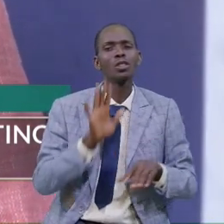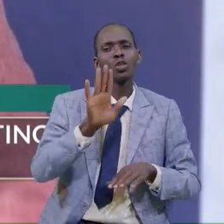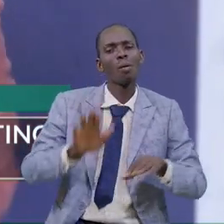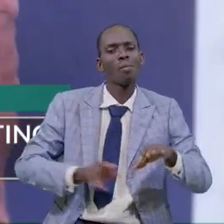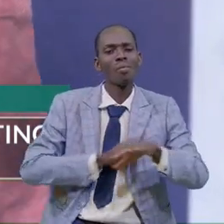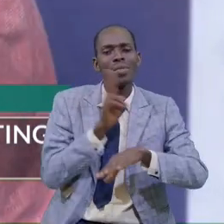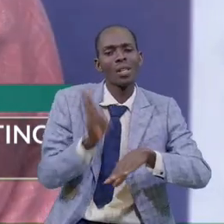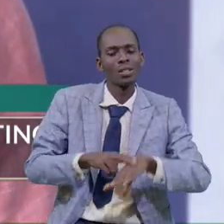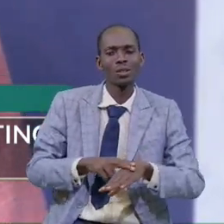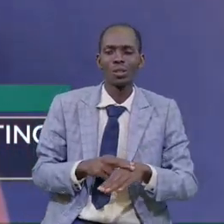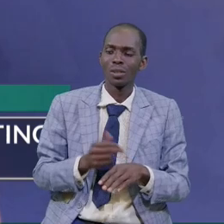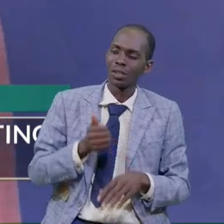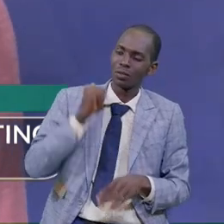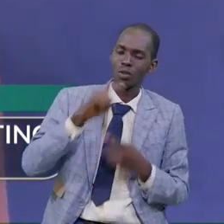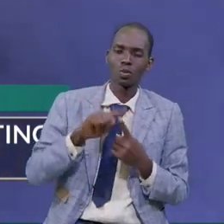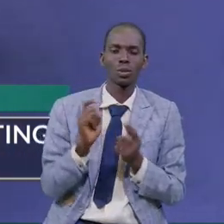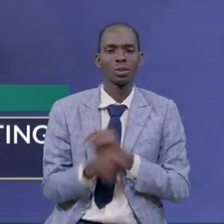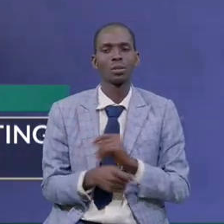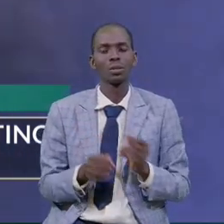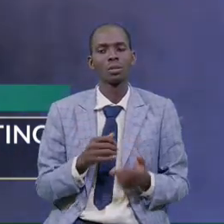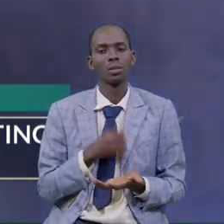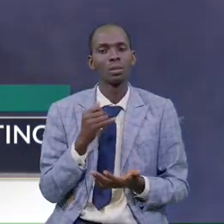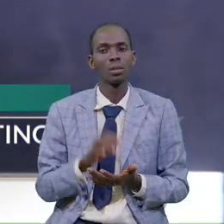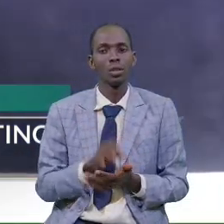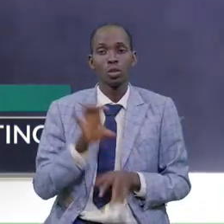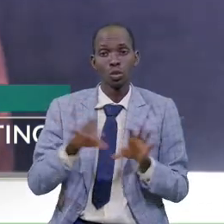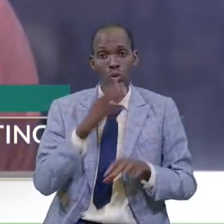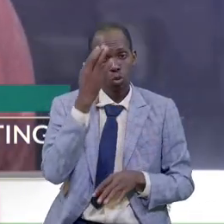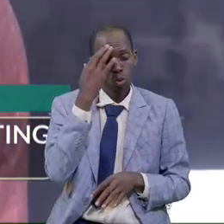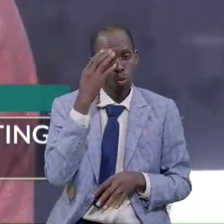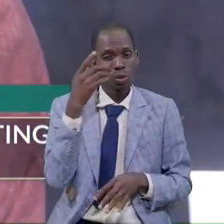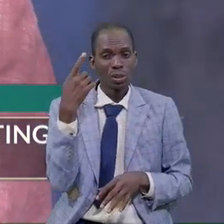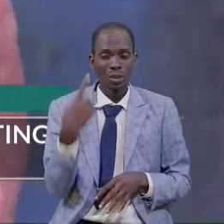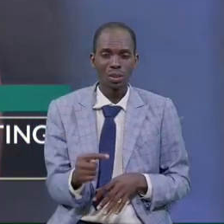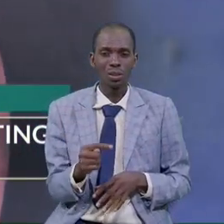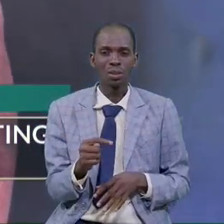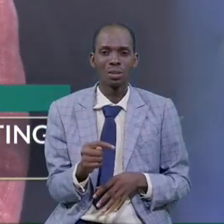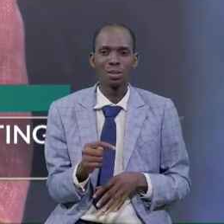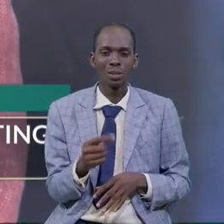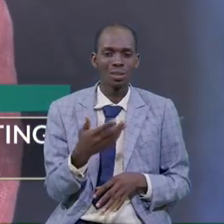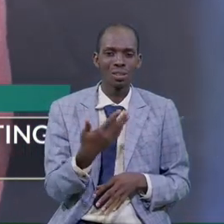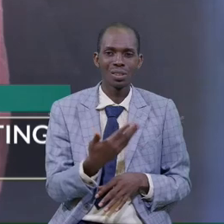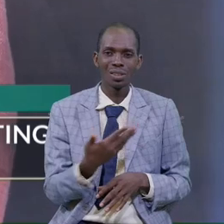Mais ta nature résiste à ce changement. L'aveuglement en toi.